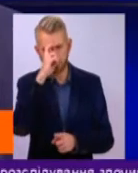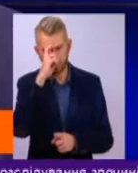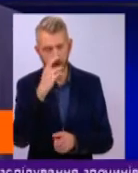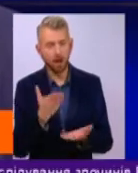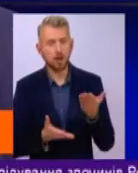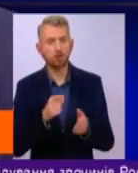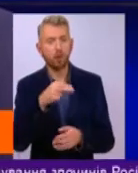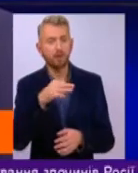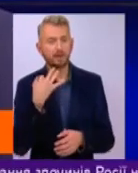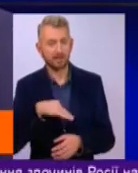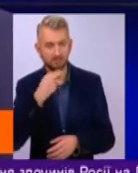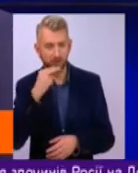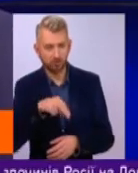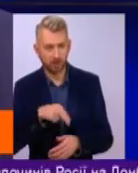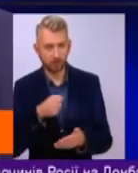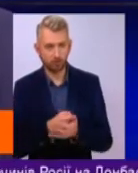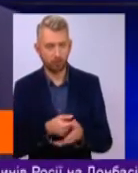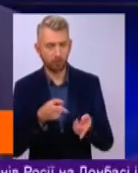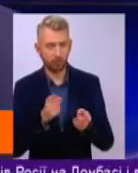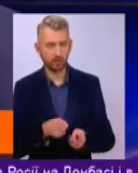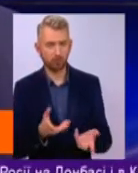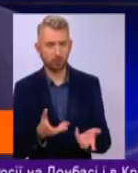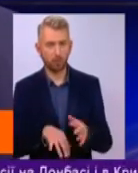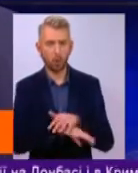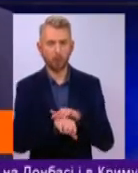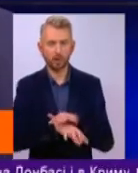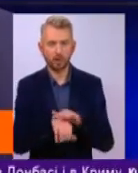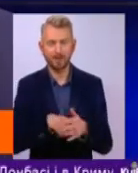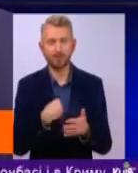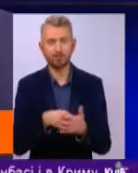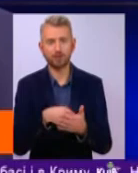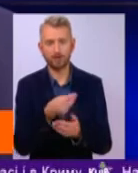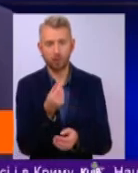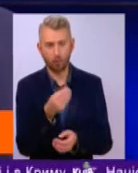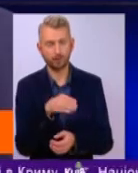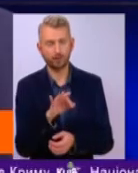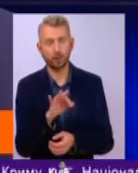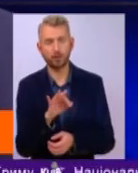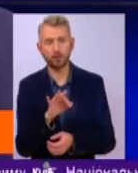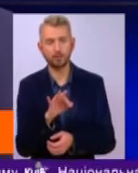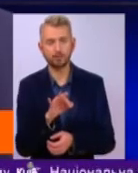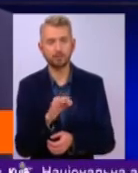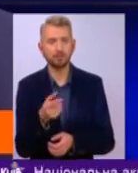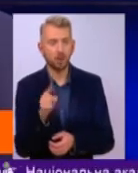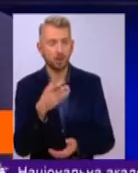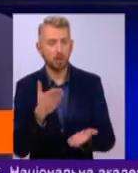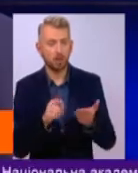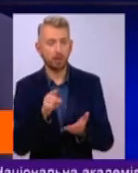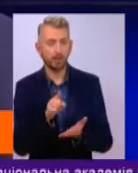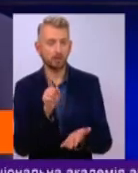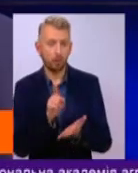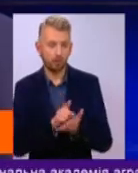Якщо син причетний до дійсного розкрадання бюджетних коштів, то ну, тоді, напевно, він повинен пойти